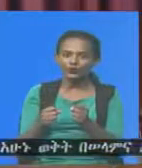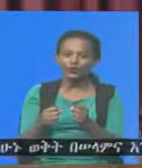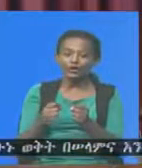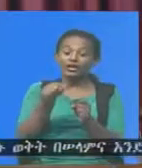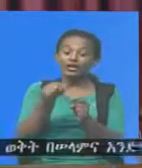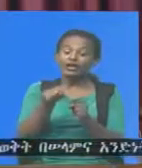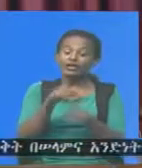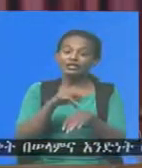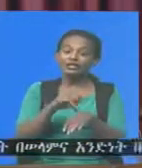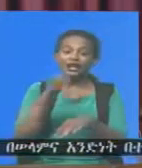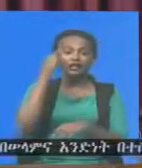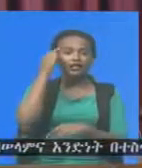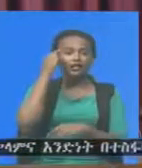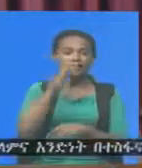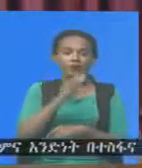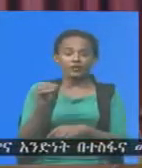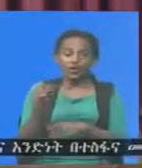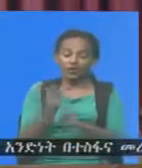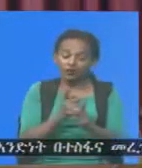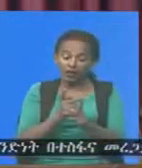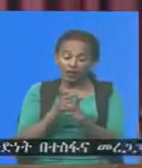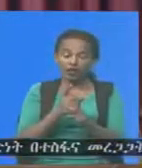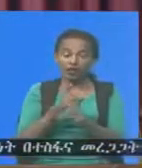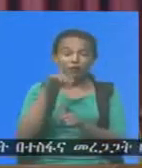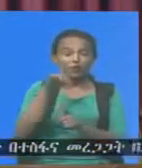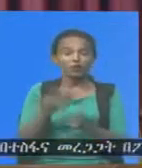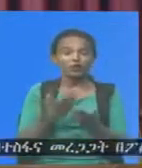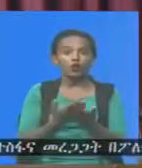እዚህ ላይ ሊታሰብበትና ጥንቃቄ የሚያስፈልገው ጉዳይ